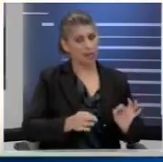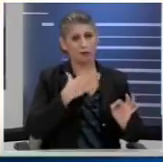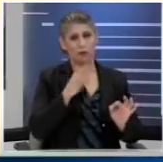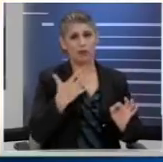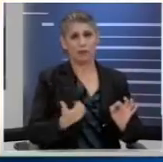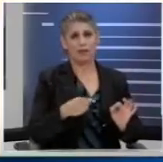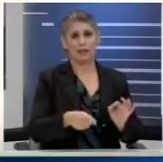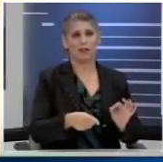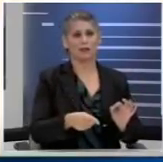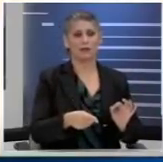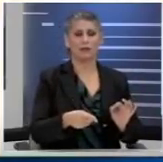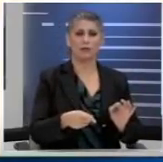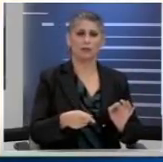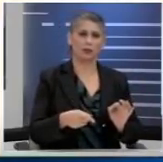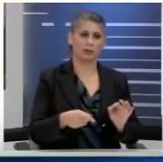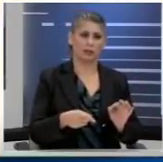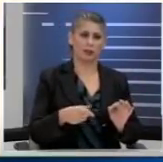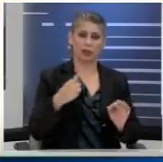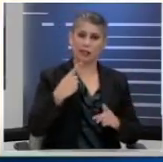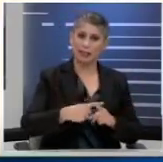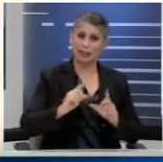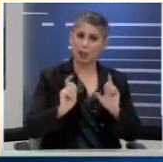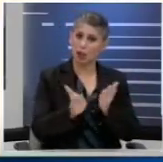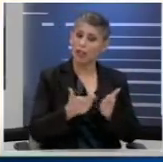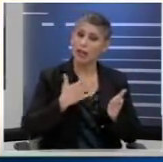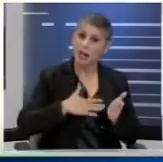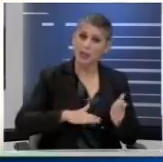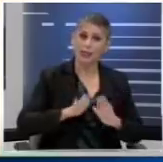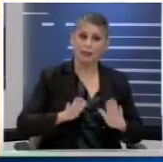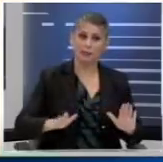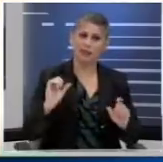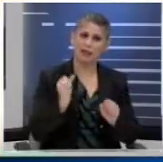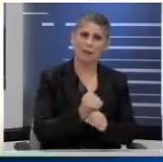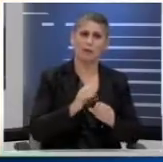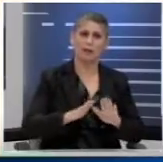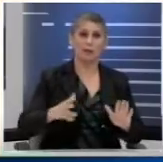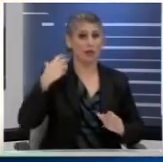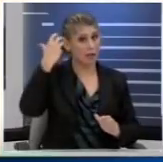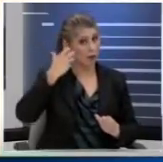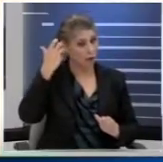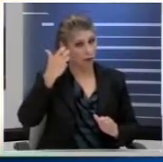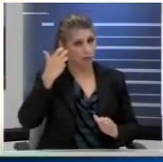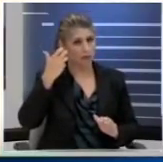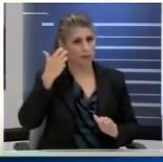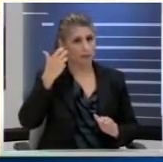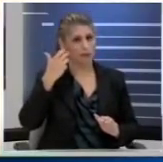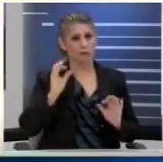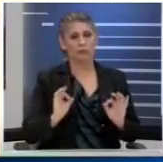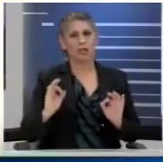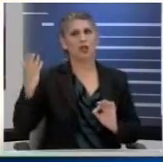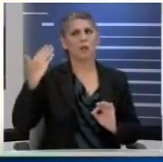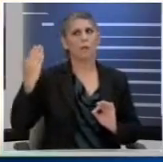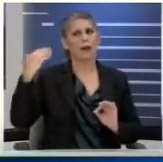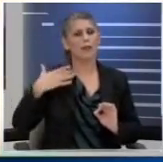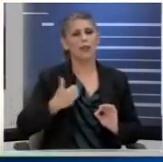επειδή υπάρχει αυτή η ευλογία, θα έλεγα εγώ, ότι η ελληνική οικογένεια θέλει τα παιδιά και επιμένει τα παιδιά να μορφωθούν. Βέβαια, στο